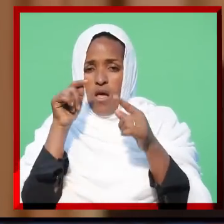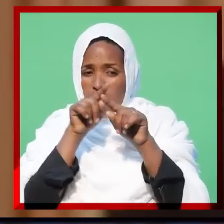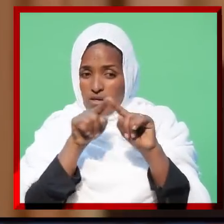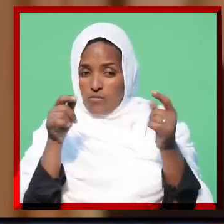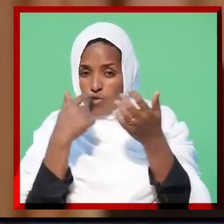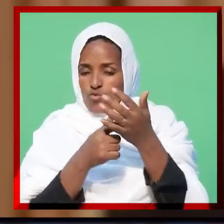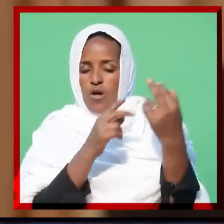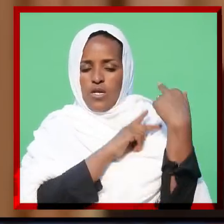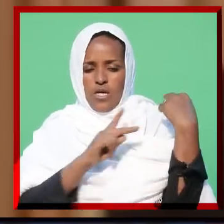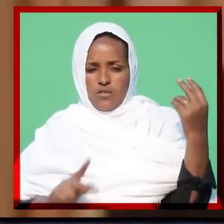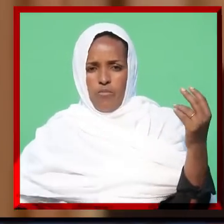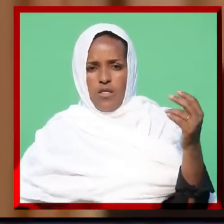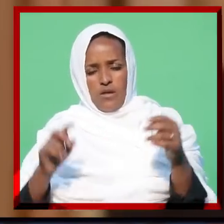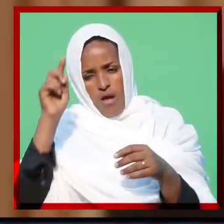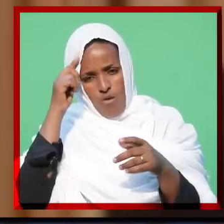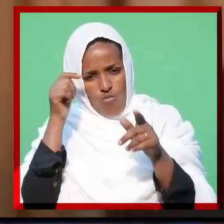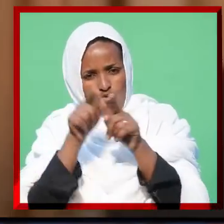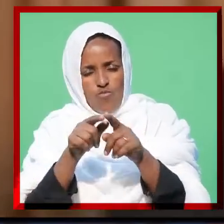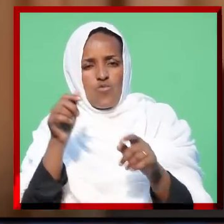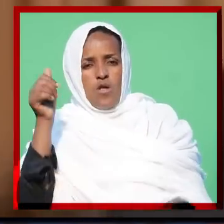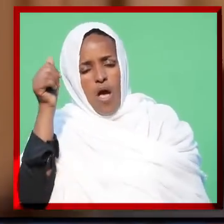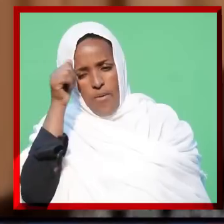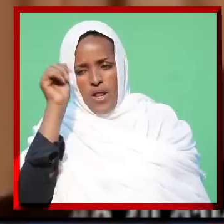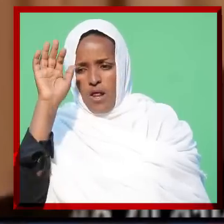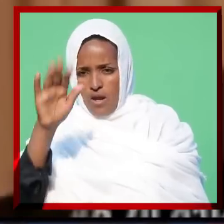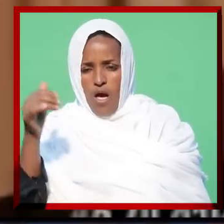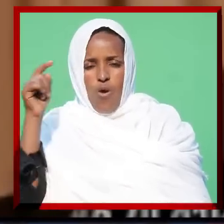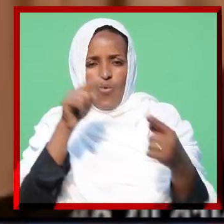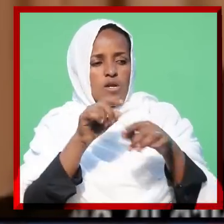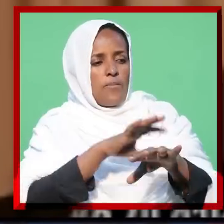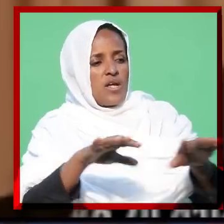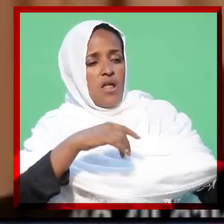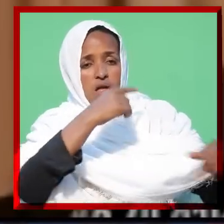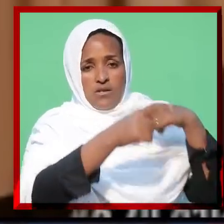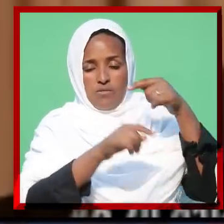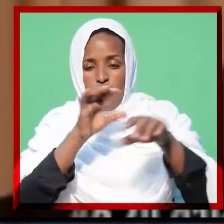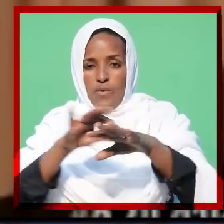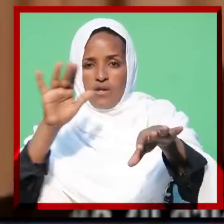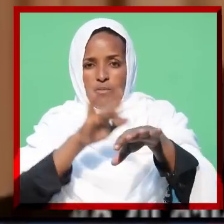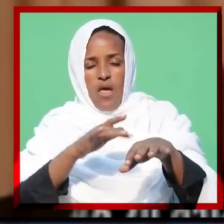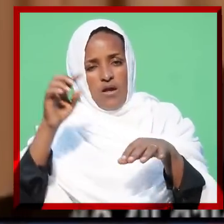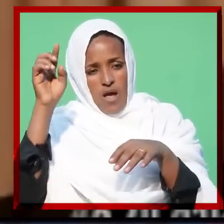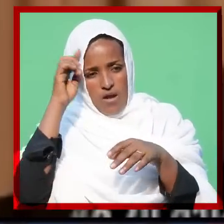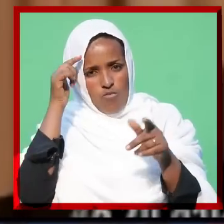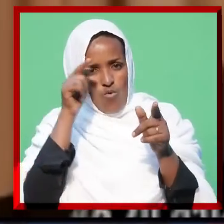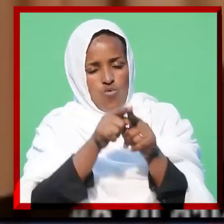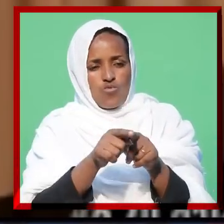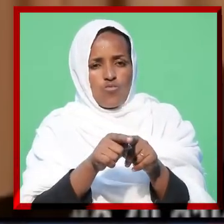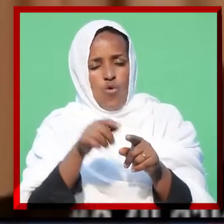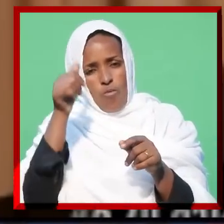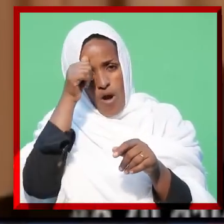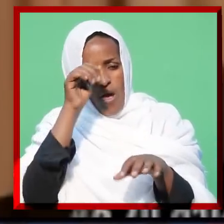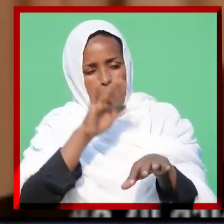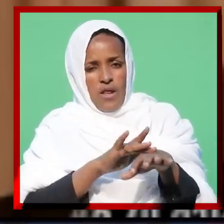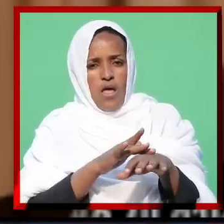አንተ ግን በእርሷ ንገስባት። ቃየንም ወንድሙን አቤልን ና ወደ ሜዳ እንሂድ አለው። በሜዳም ላይ ቃየን በወንድሙ